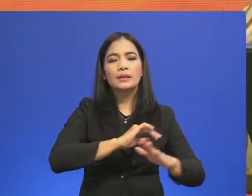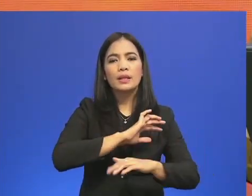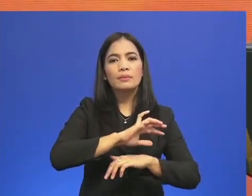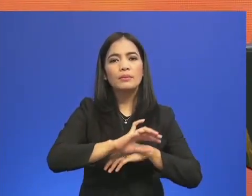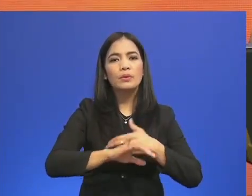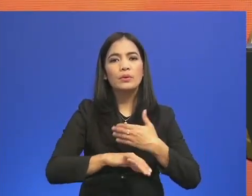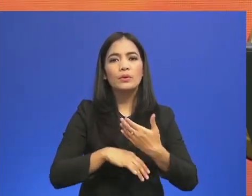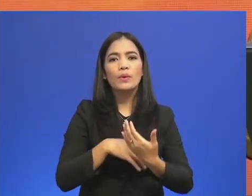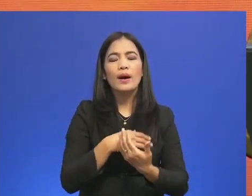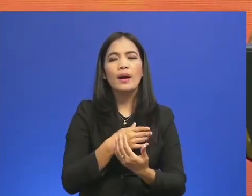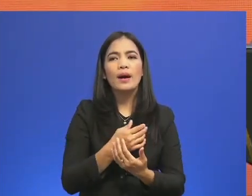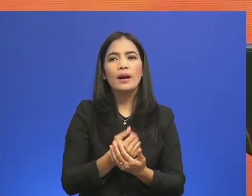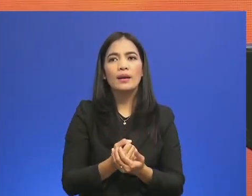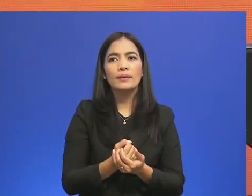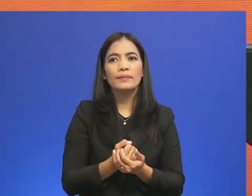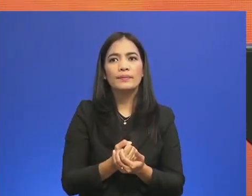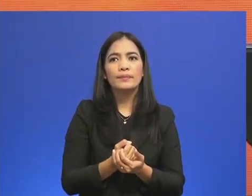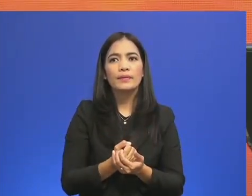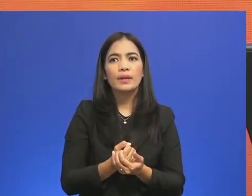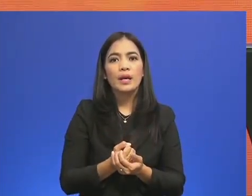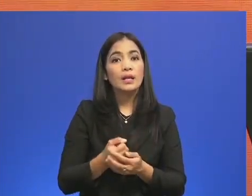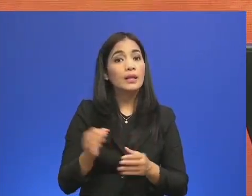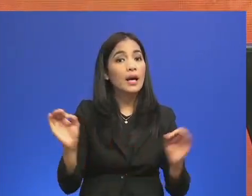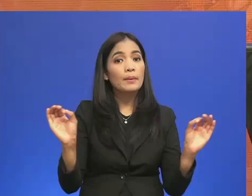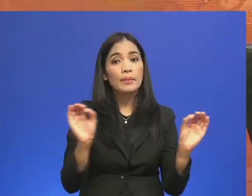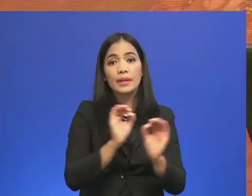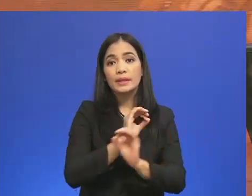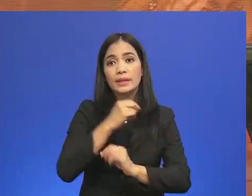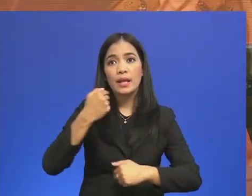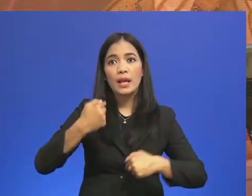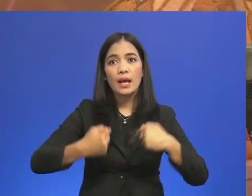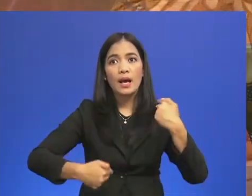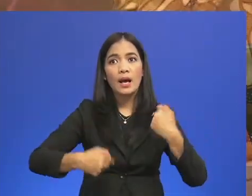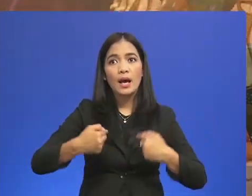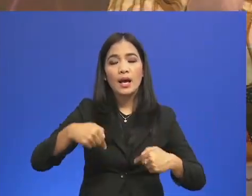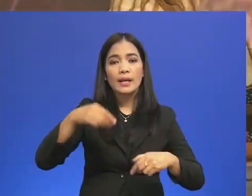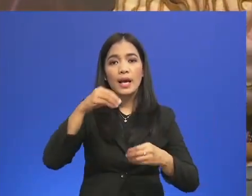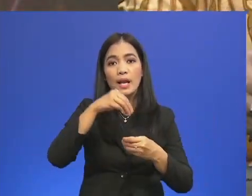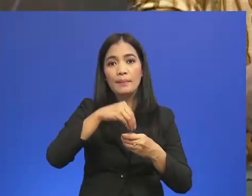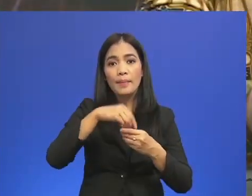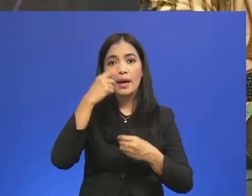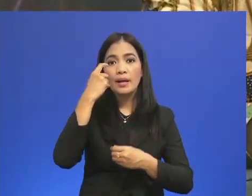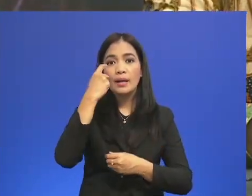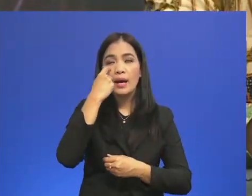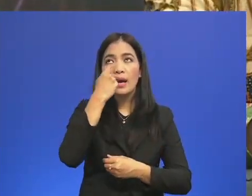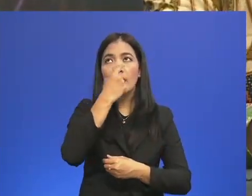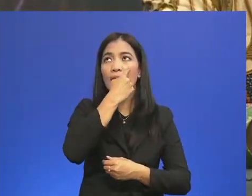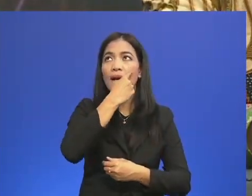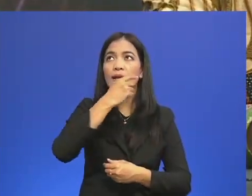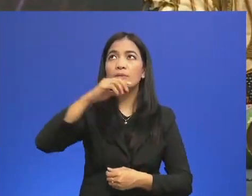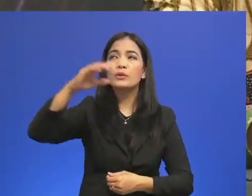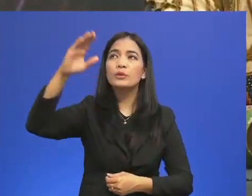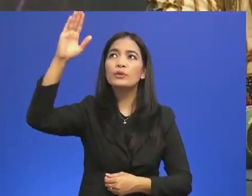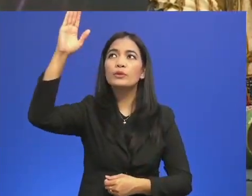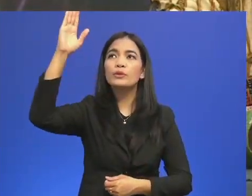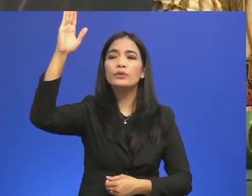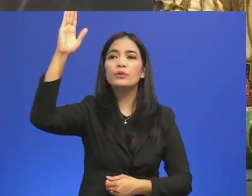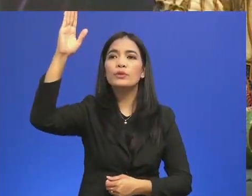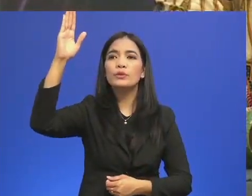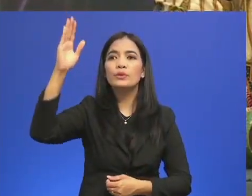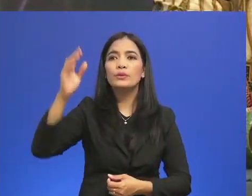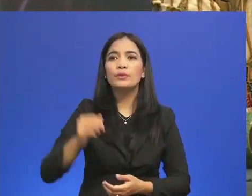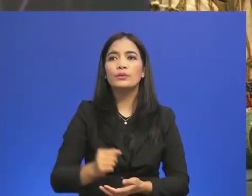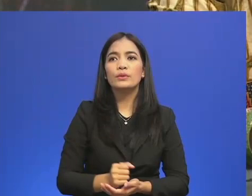melepas semua, tak bercela dalam pandangan-Mu.